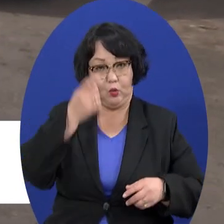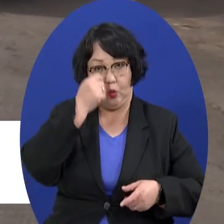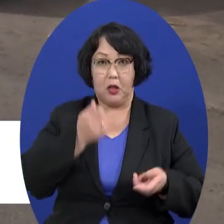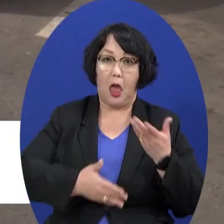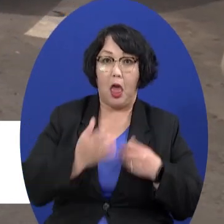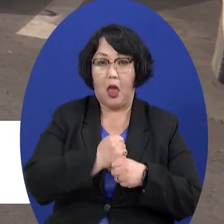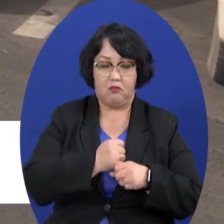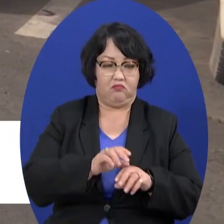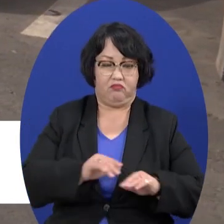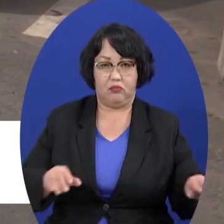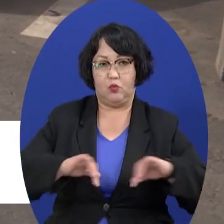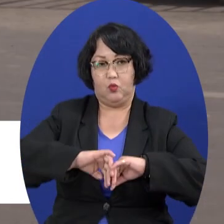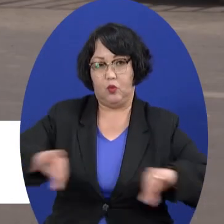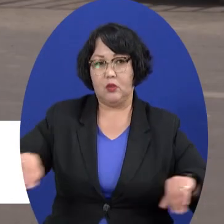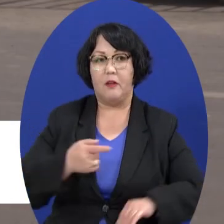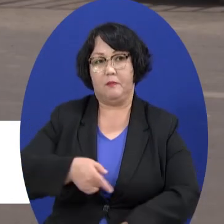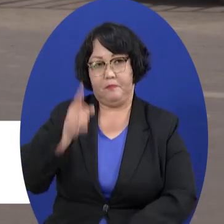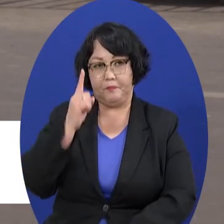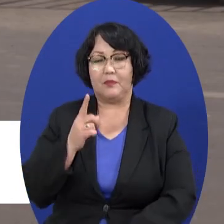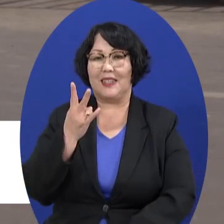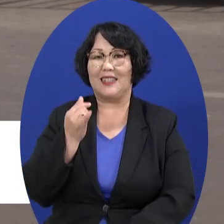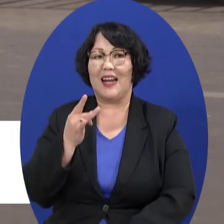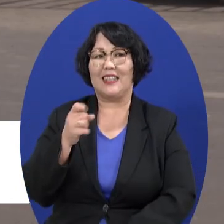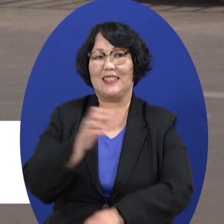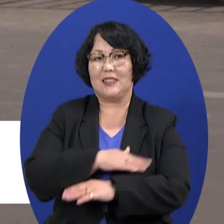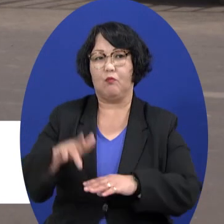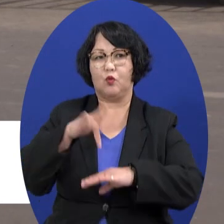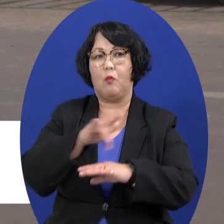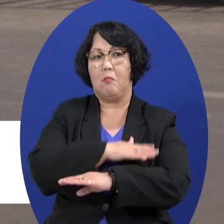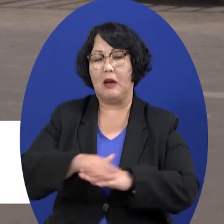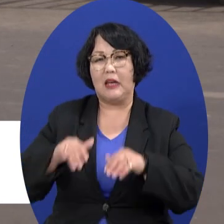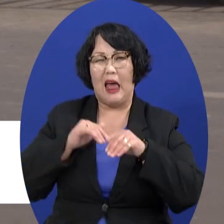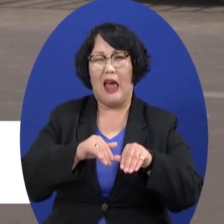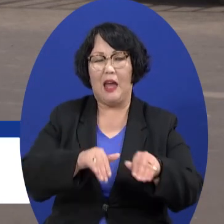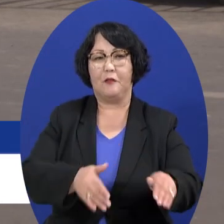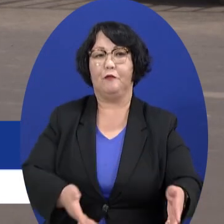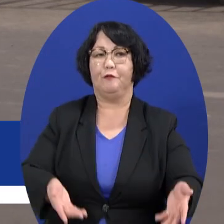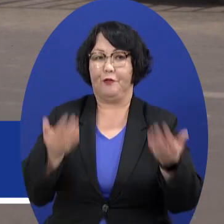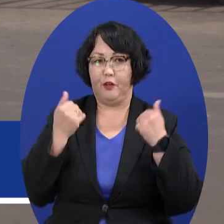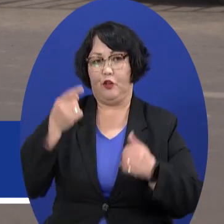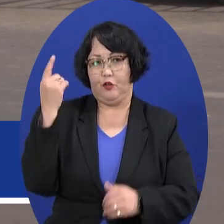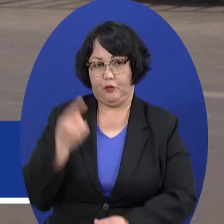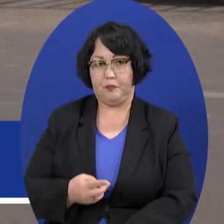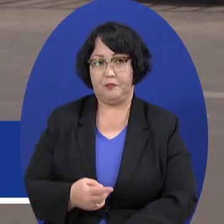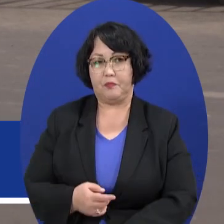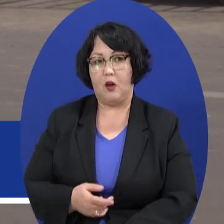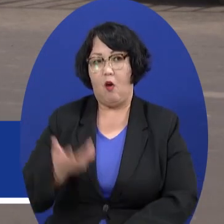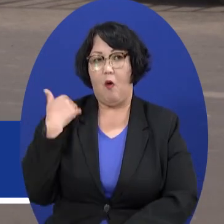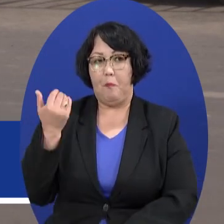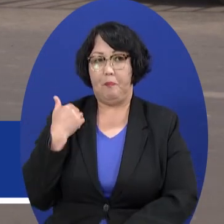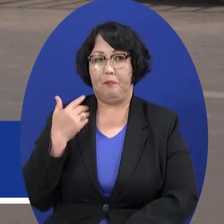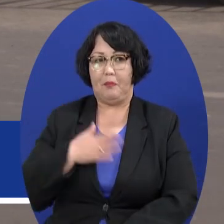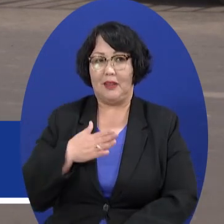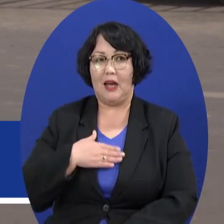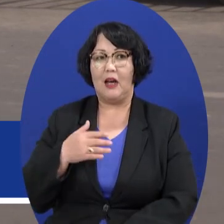Ингэснээр одоо нэгдүгээр тал бол энэ нарны зам төв замын автомашины төгжрэл буурна. А урд нь манайх